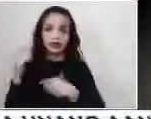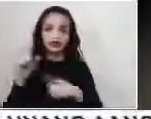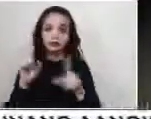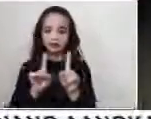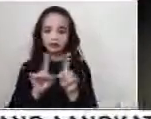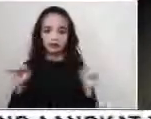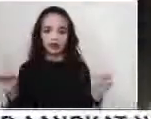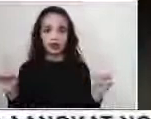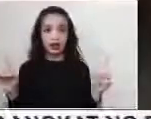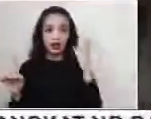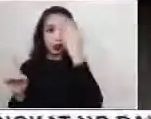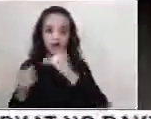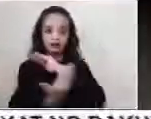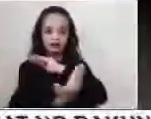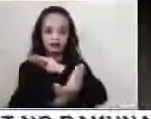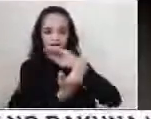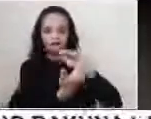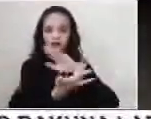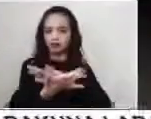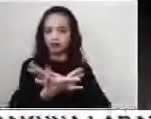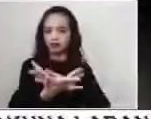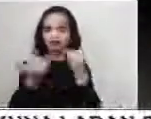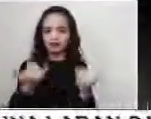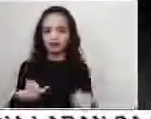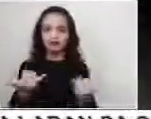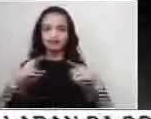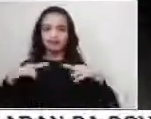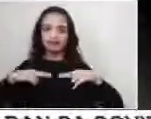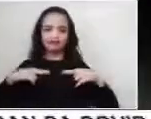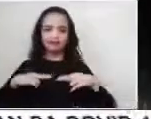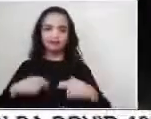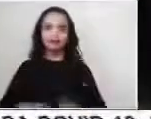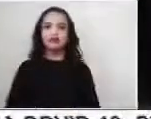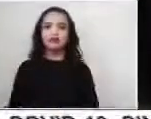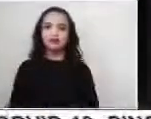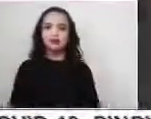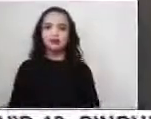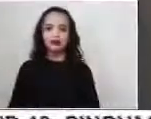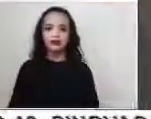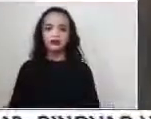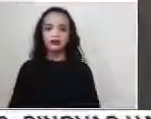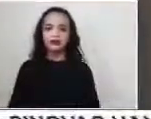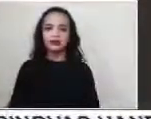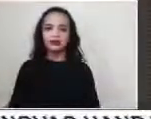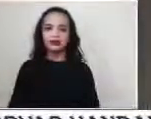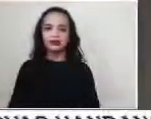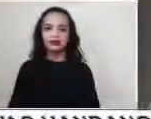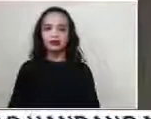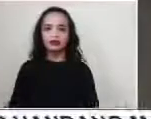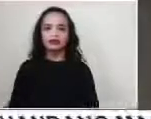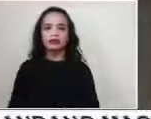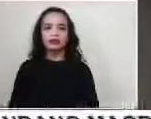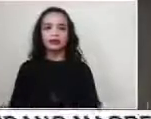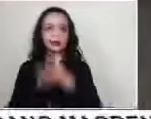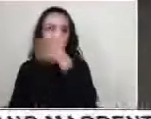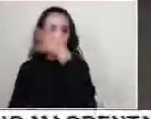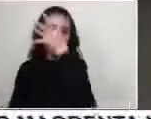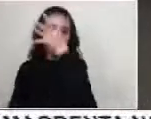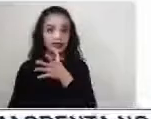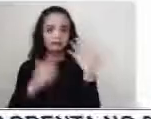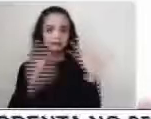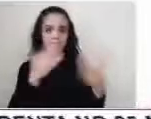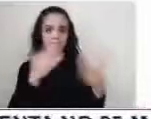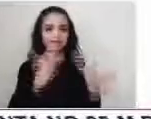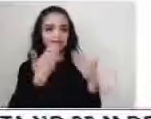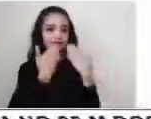video, namukhaan ang mga sospek na dumukot sa biktima. Sa pag-aksyon ng mga pulis, ay nadakip ang mga sospek ayon sa ina ng